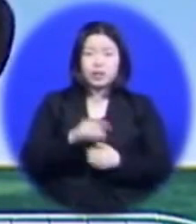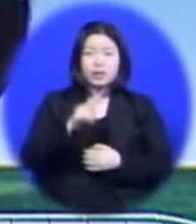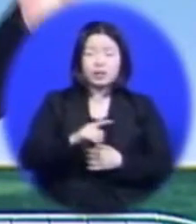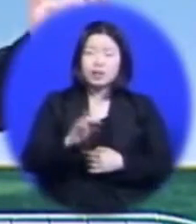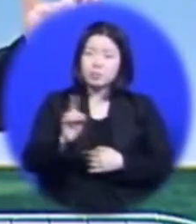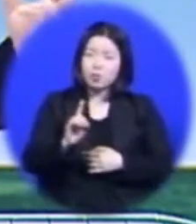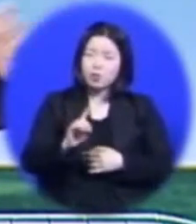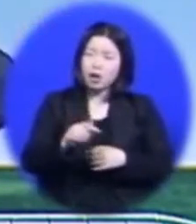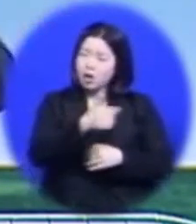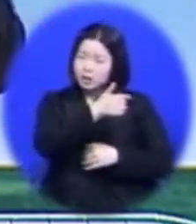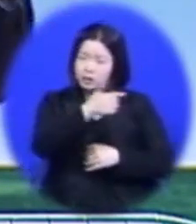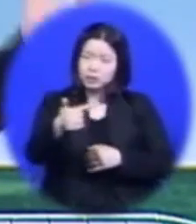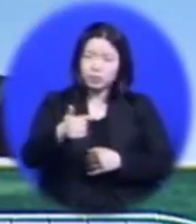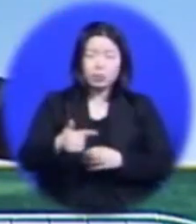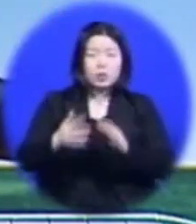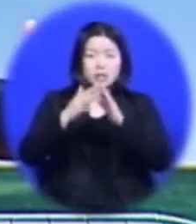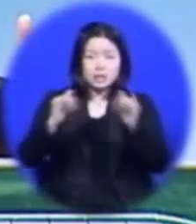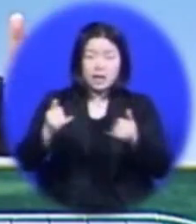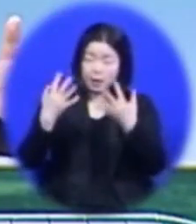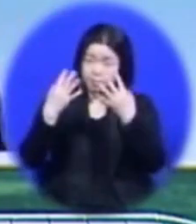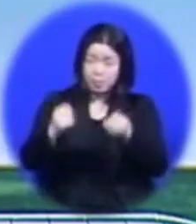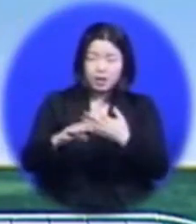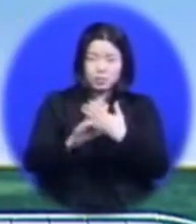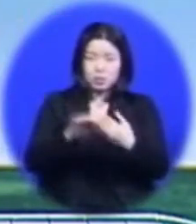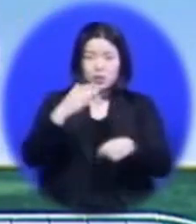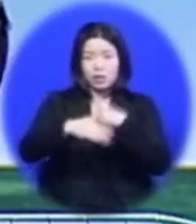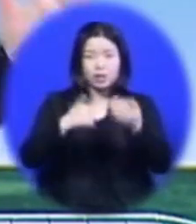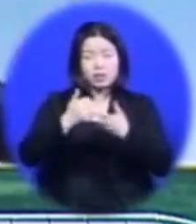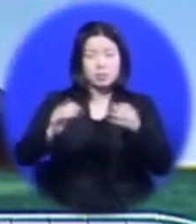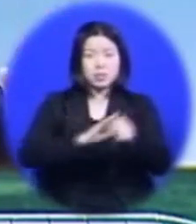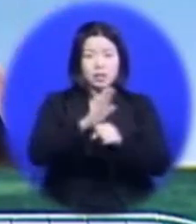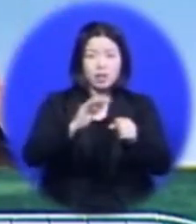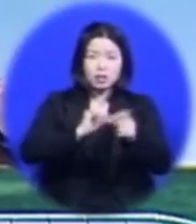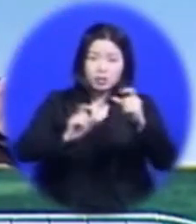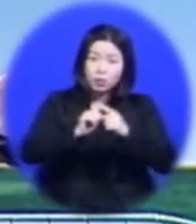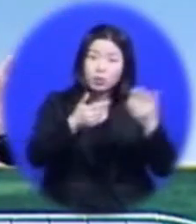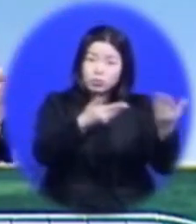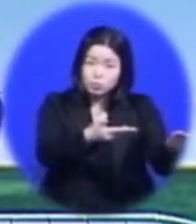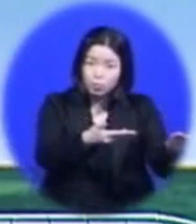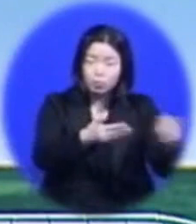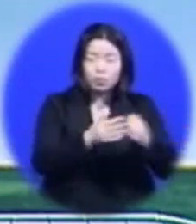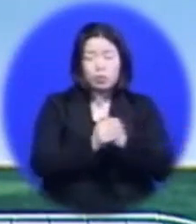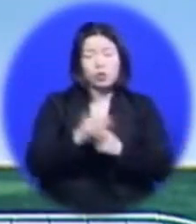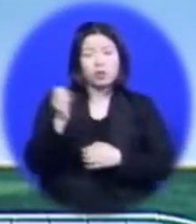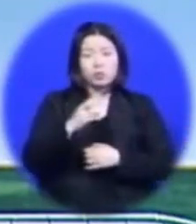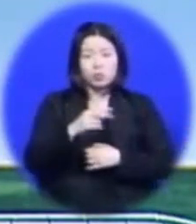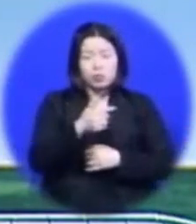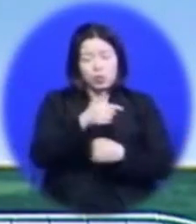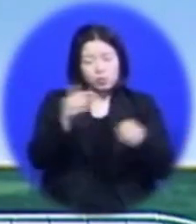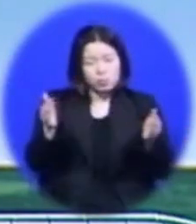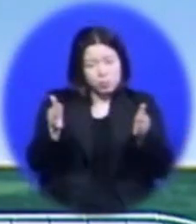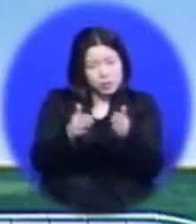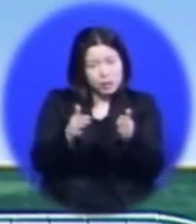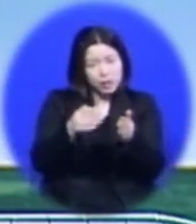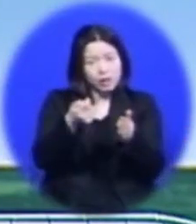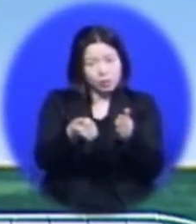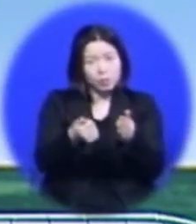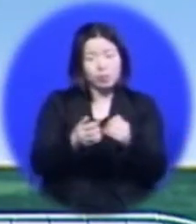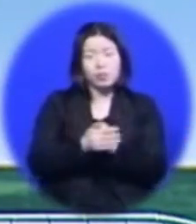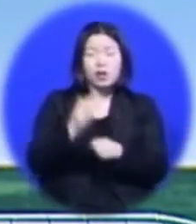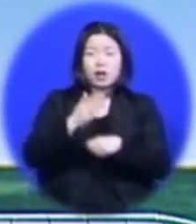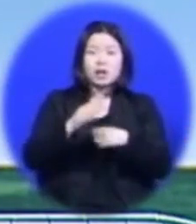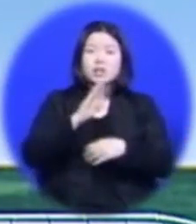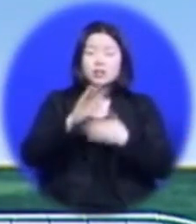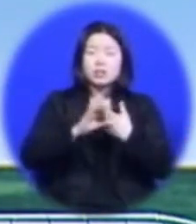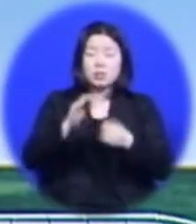뭔가 크고 사람이 많으면 하나님이 사랑을 더하셨고, 규모가 작고 그러면